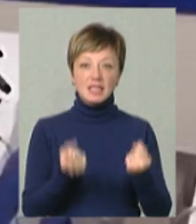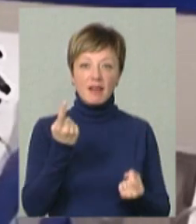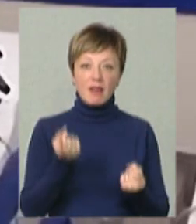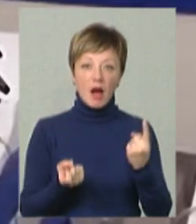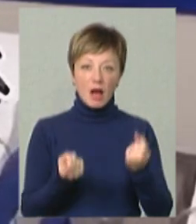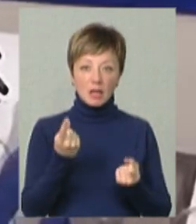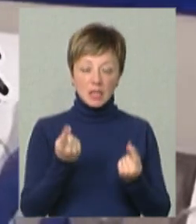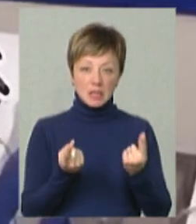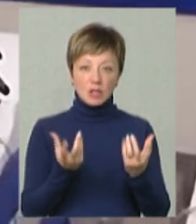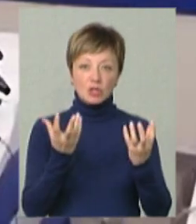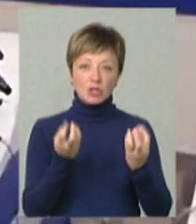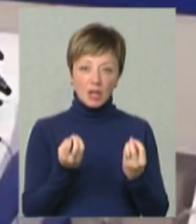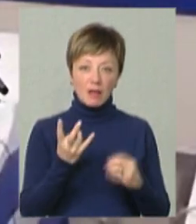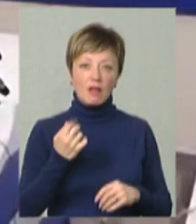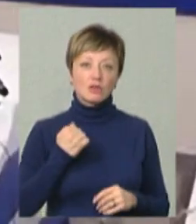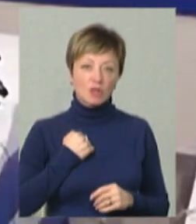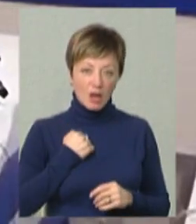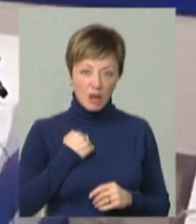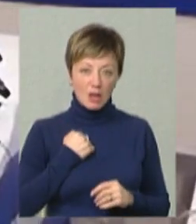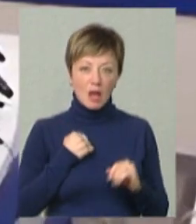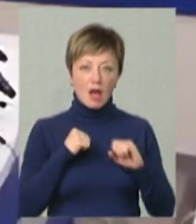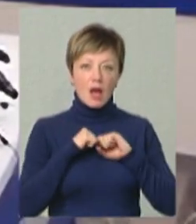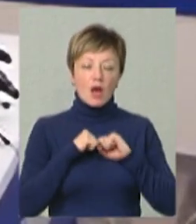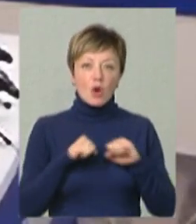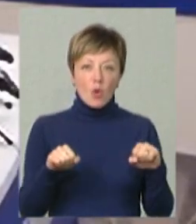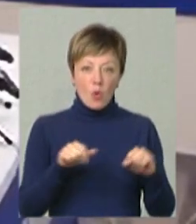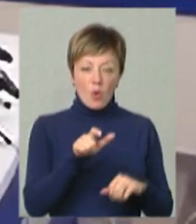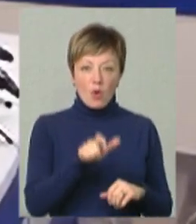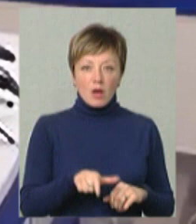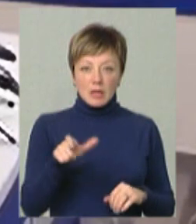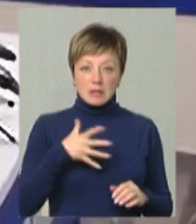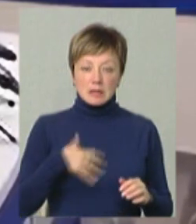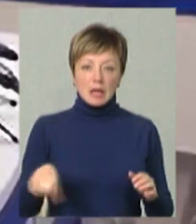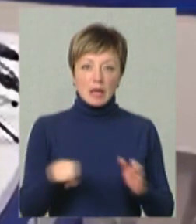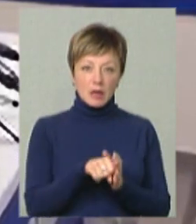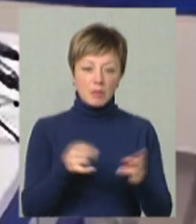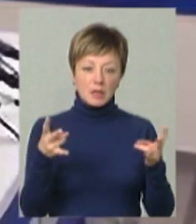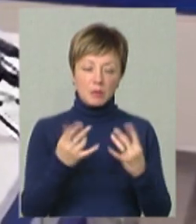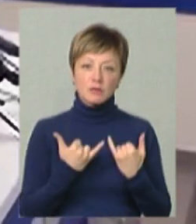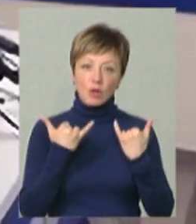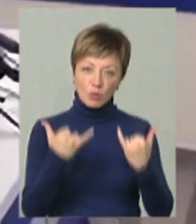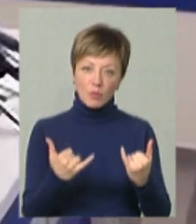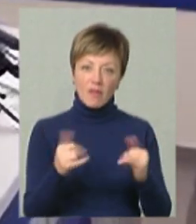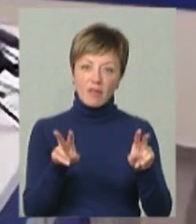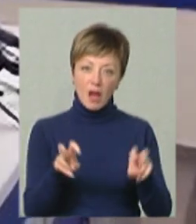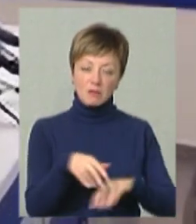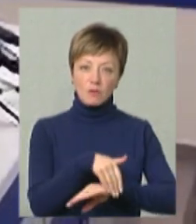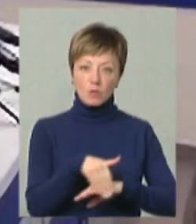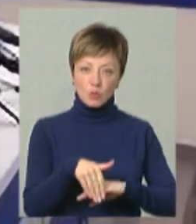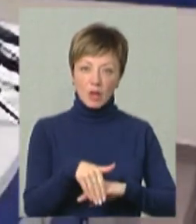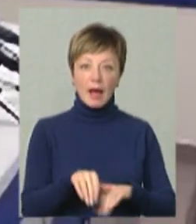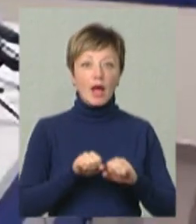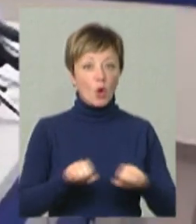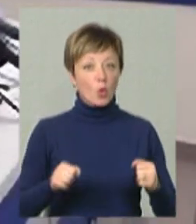ще, на жаль, да, герої, загиблі, яких треба вшановувати в назвах вулиць, герої